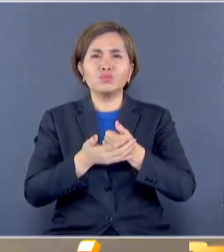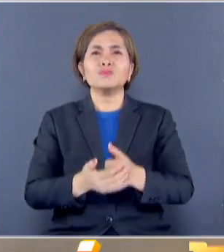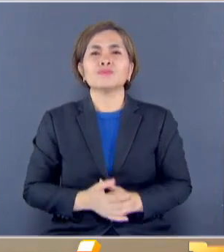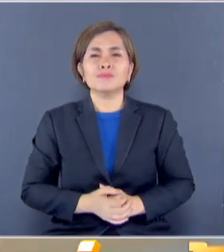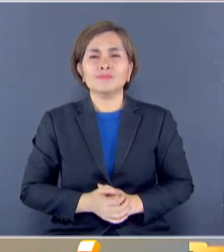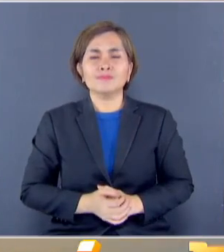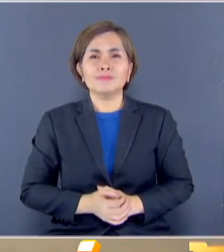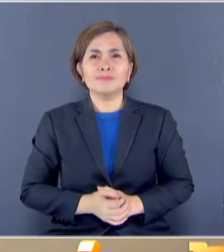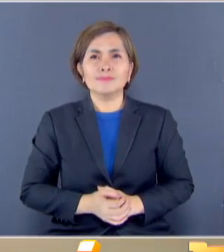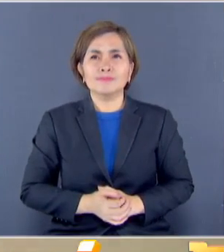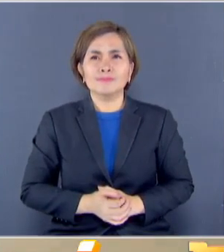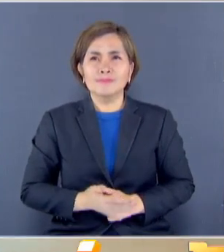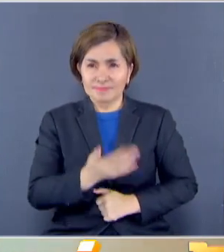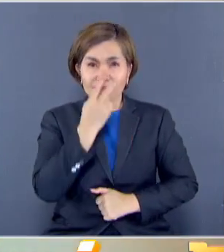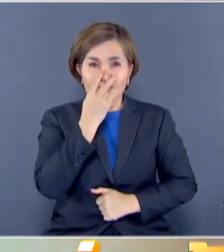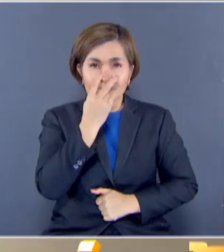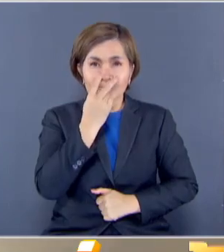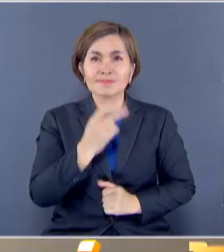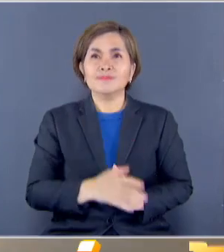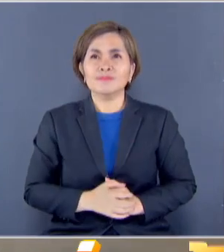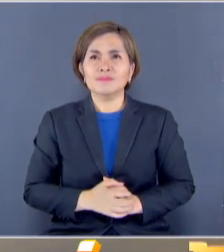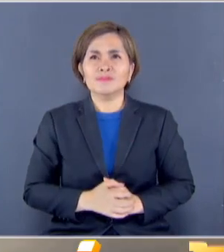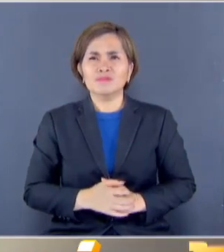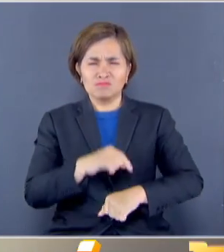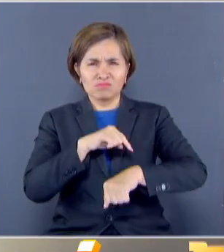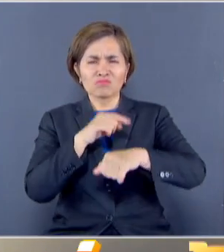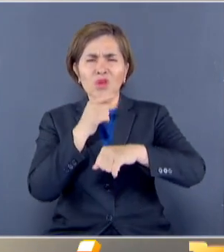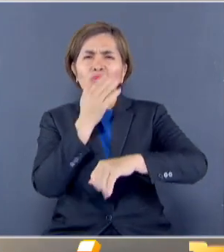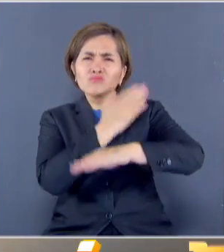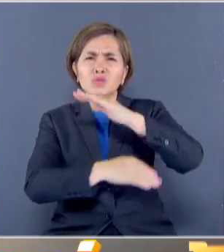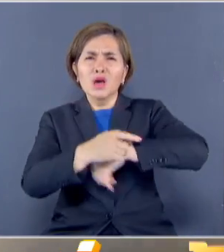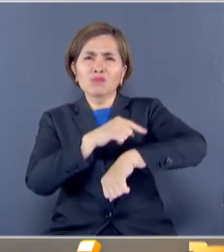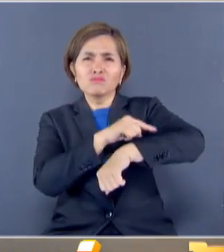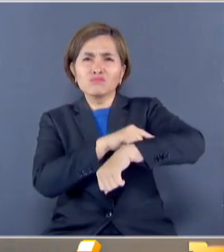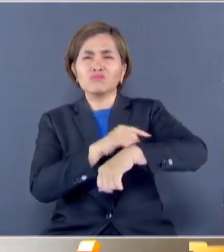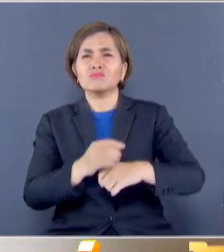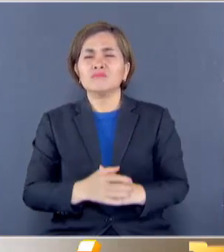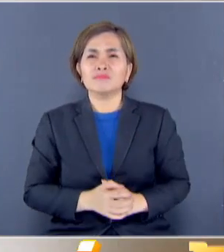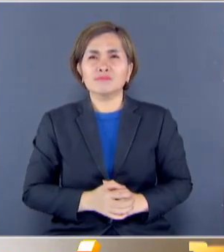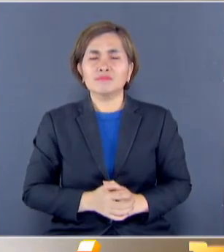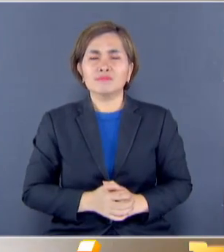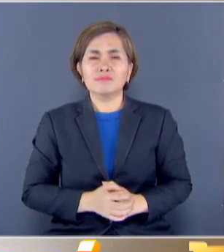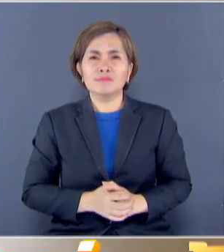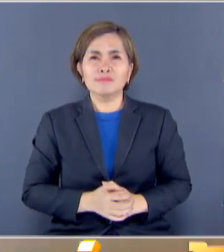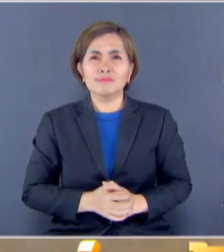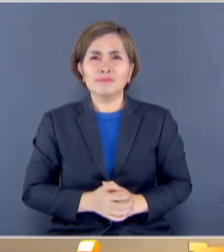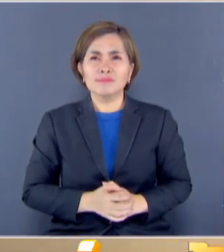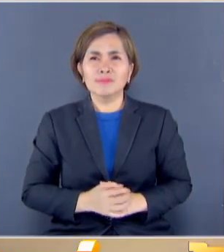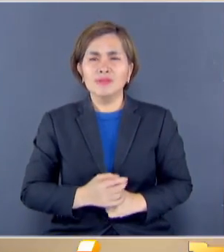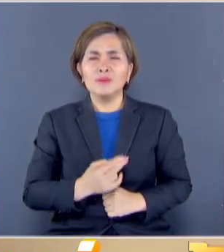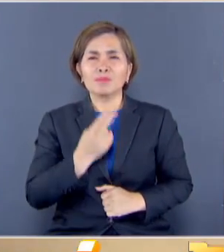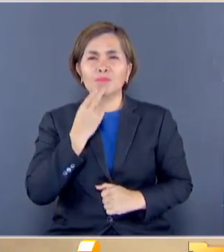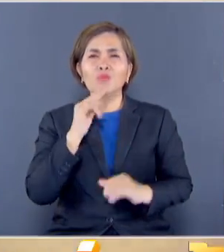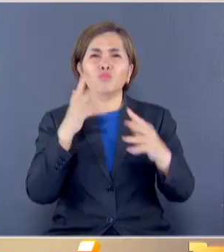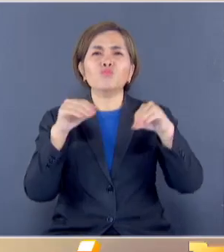นี่ทุกคนเห็นไหมนี่ย้ายอ่ะแขนไม่มีข้างนึงทุกคนเห็นไหม แบตจะหมดแล้วแบตจะหมด